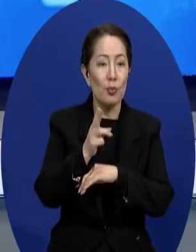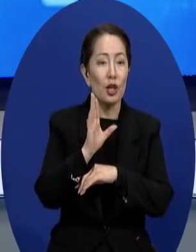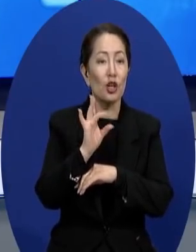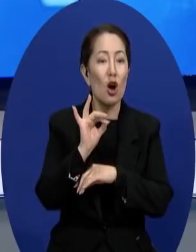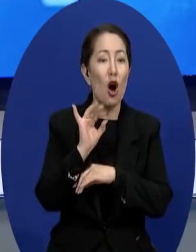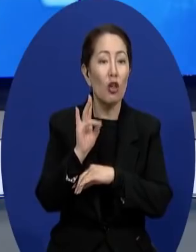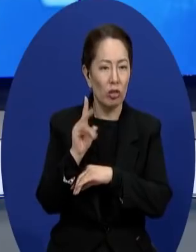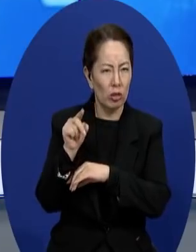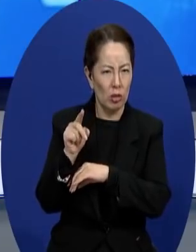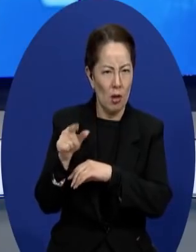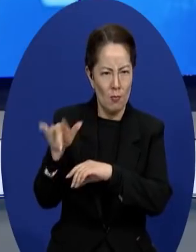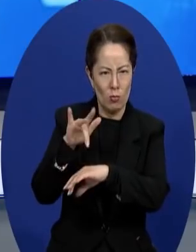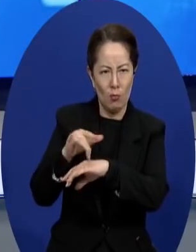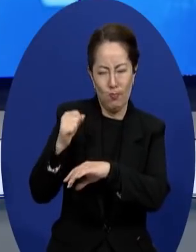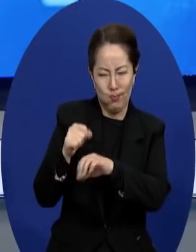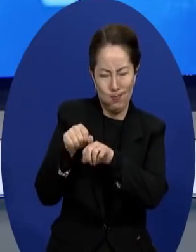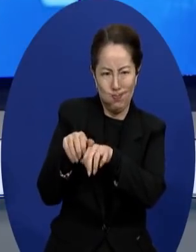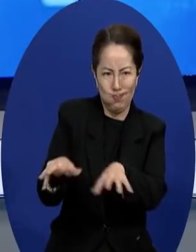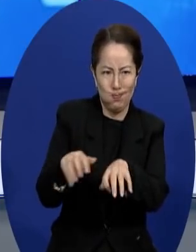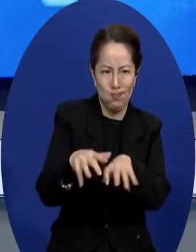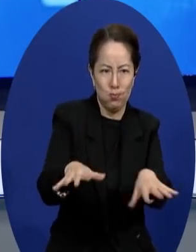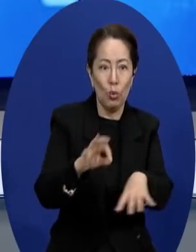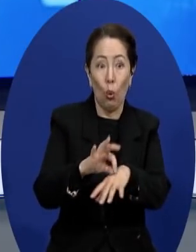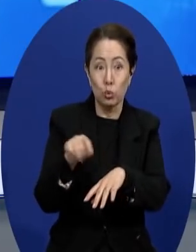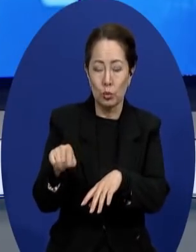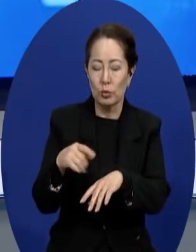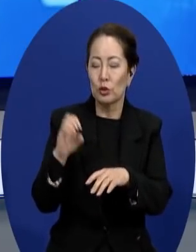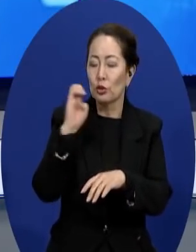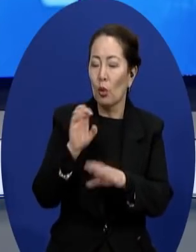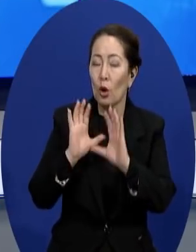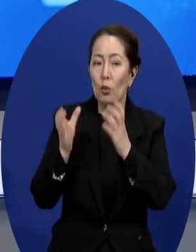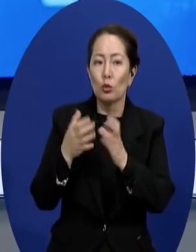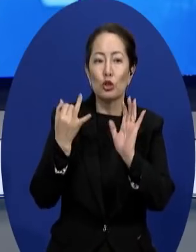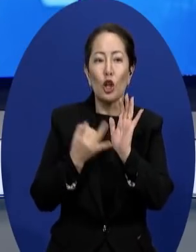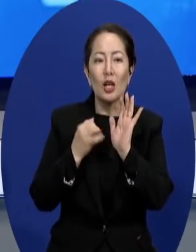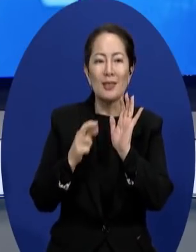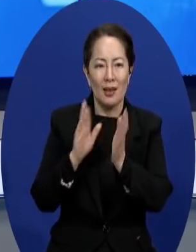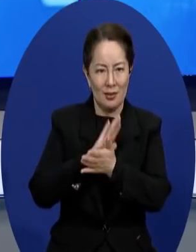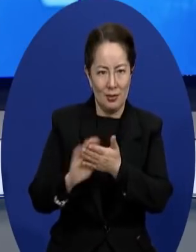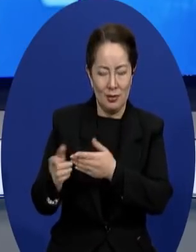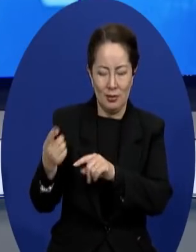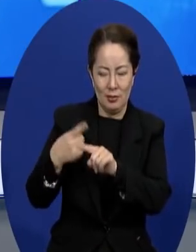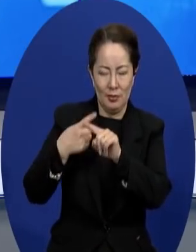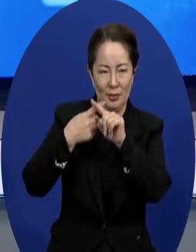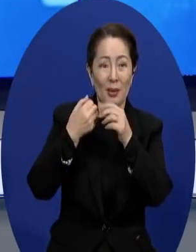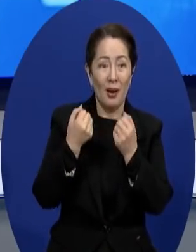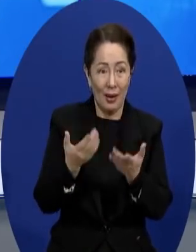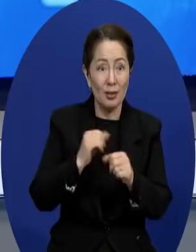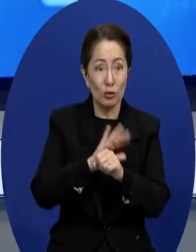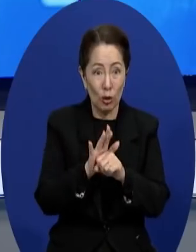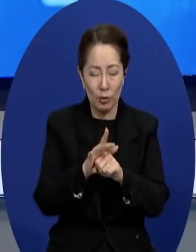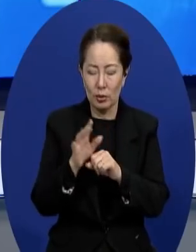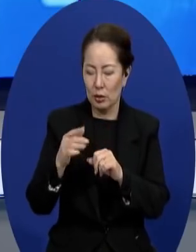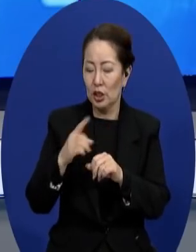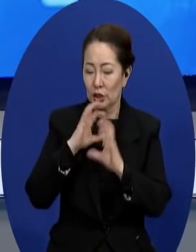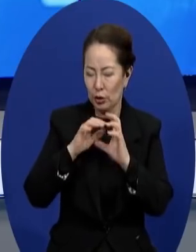байгааг анхааруулж байна. За зөвхөн өнгөрсөн 7 хоногт л хэд Европ бүсийн хэмжээнд 7 сая шин тохиолдол бүртгэгдсэн байна. За харин дэлхийн хэмжээнд сүүлийн 24 цагт л